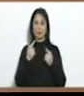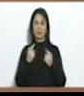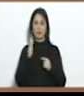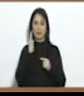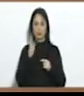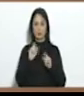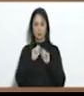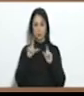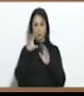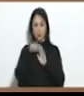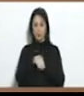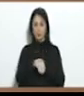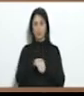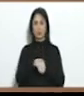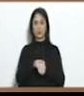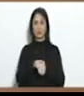ეს სკოლებში.